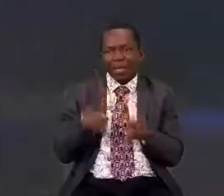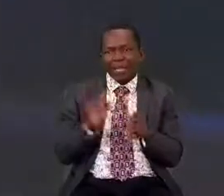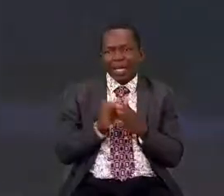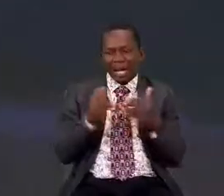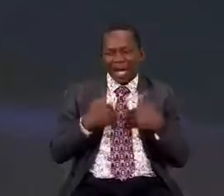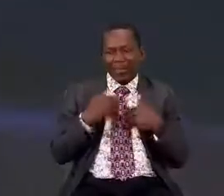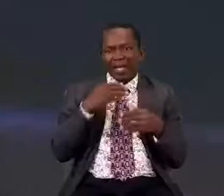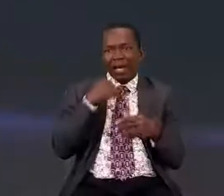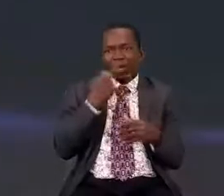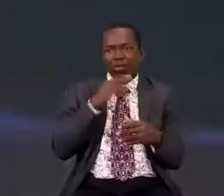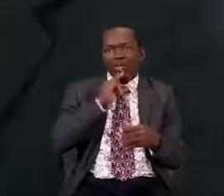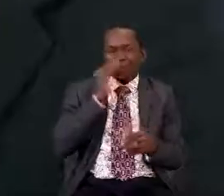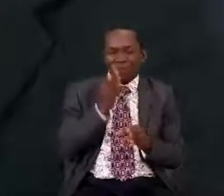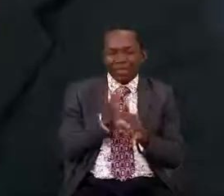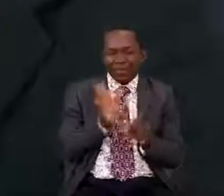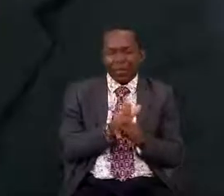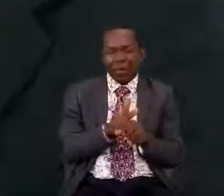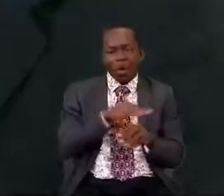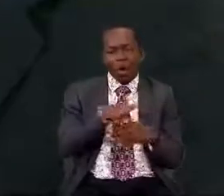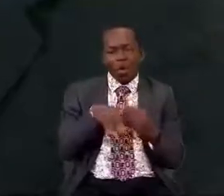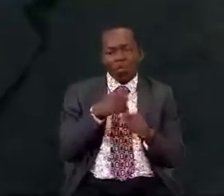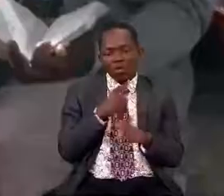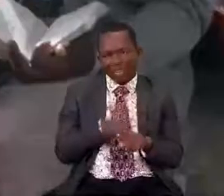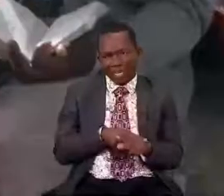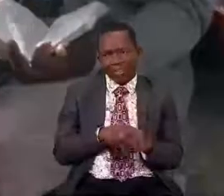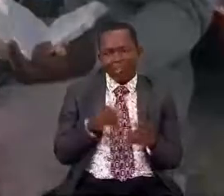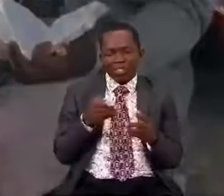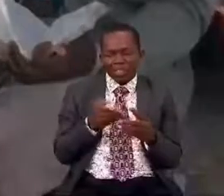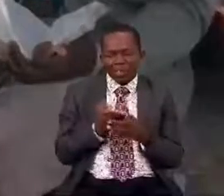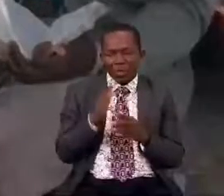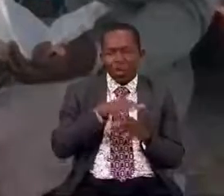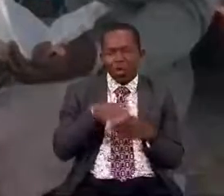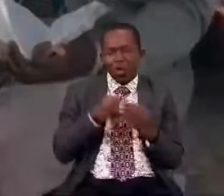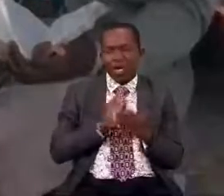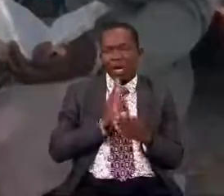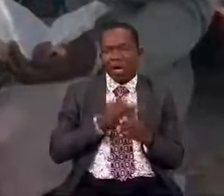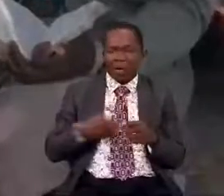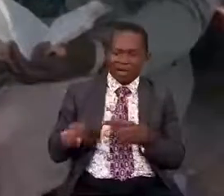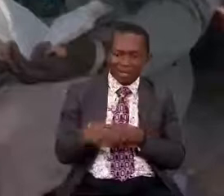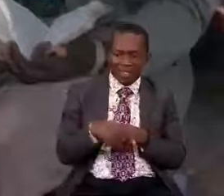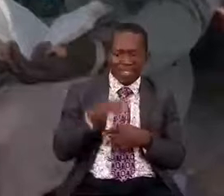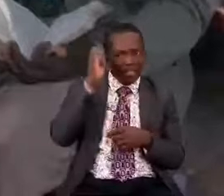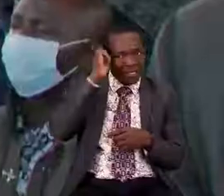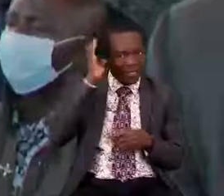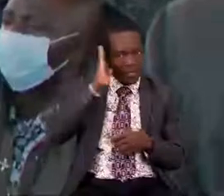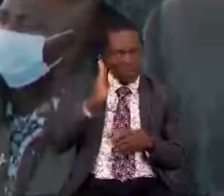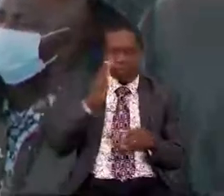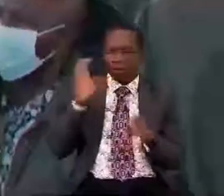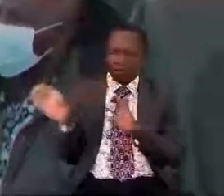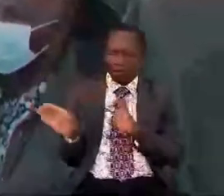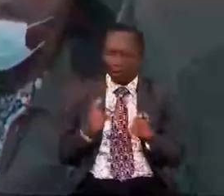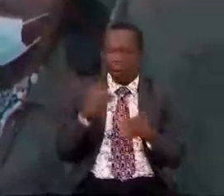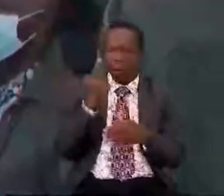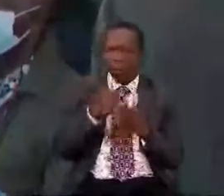la promesse. Il fera ce qu'il a dit dans ta vie. Dans ton ministère, dans